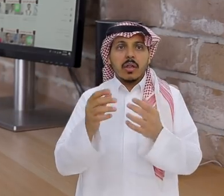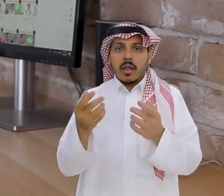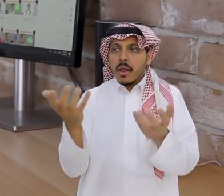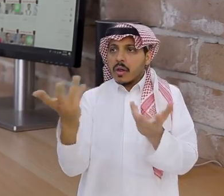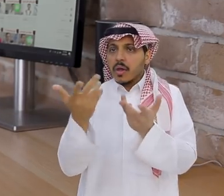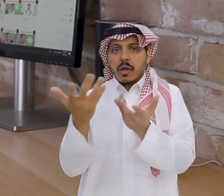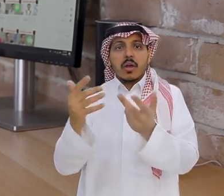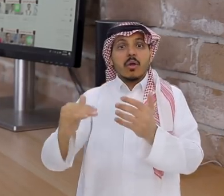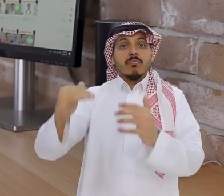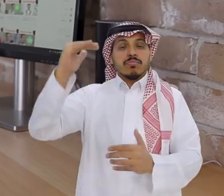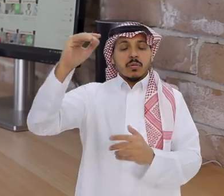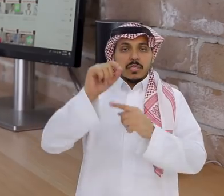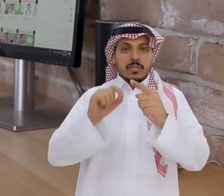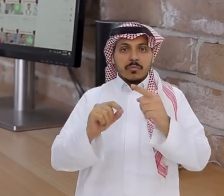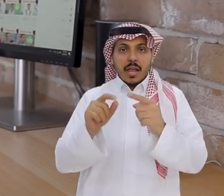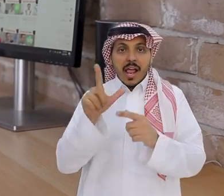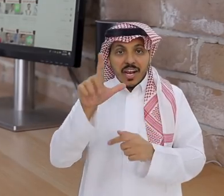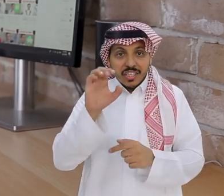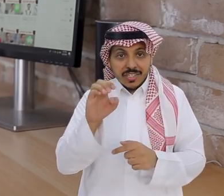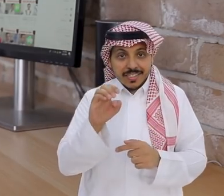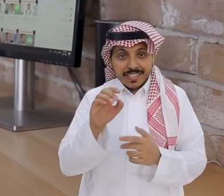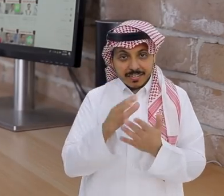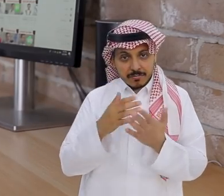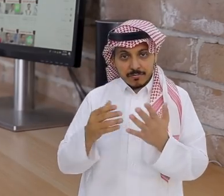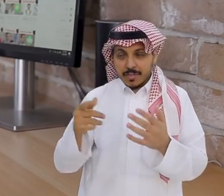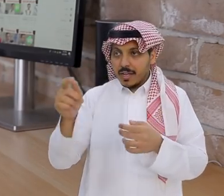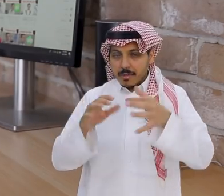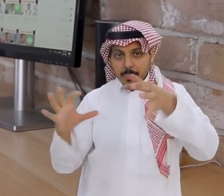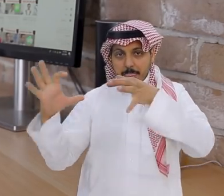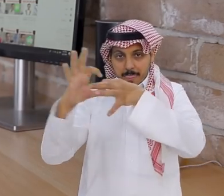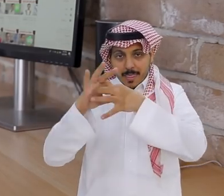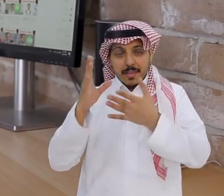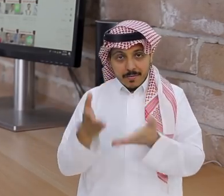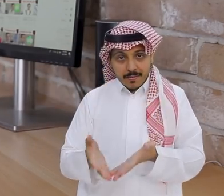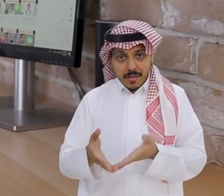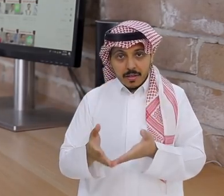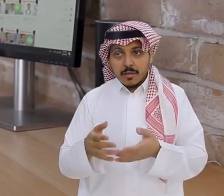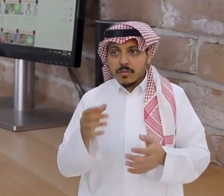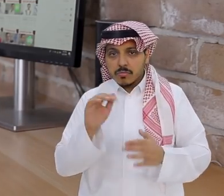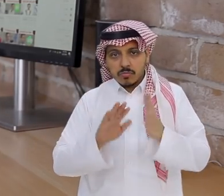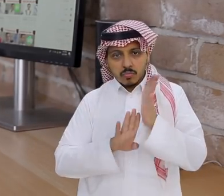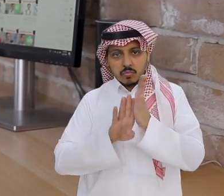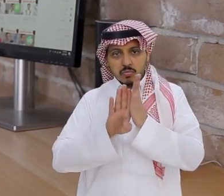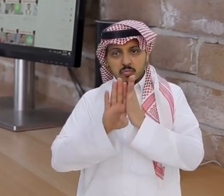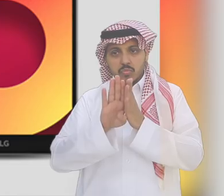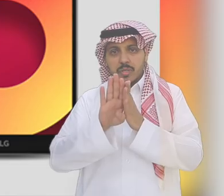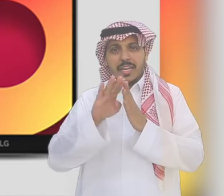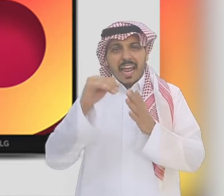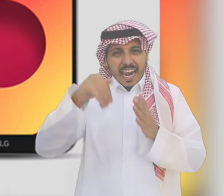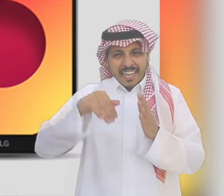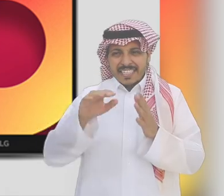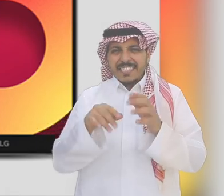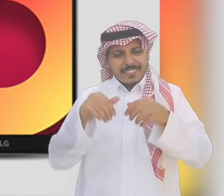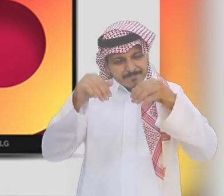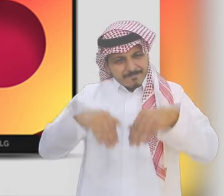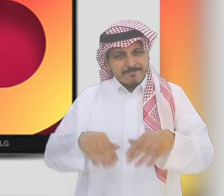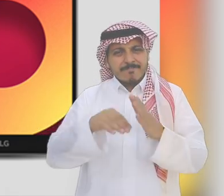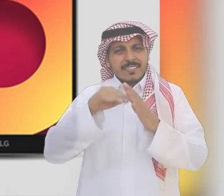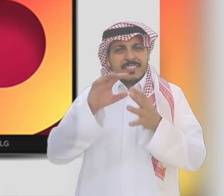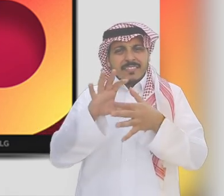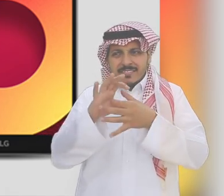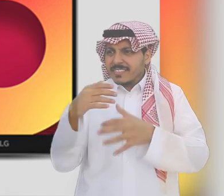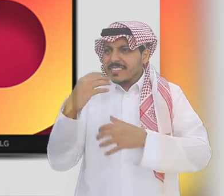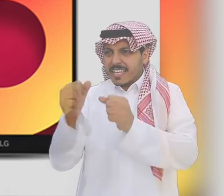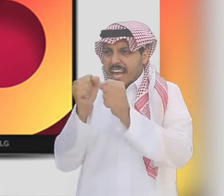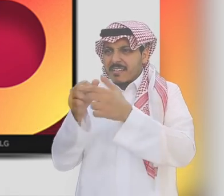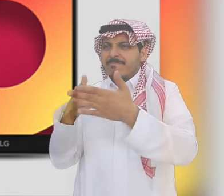من المزودين ومصنعين الشاشات. المصانع والأشياء اللي قاعدين يطوروها ويضبطوها كل ما للأمور قاعدة تتعقد معاهم، إل جي مساكين